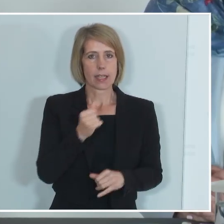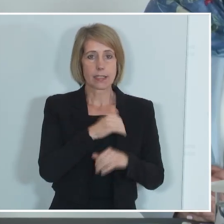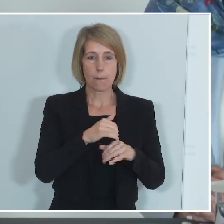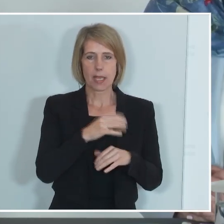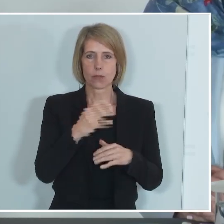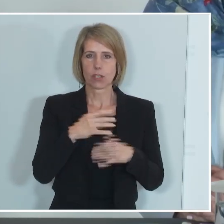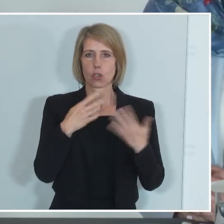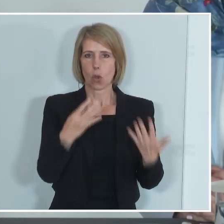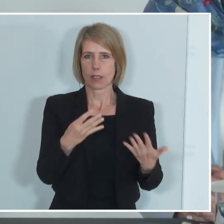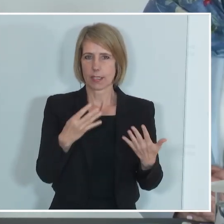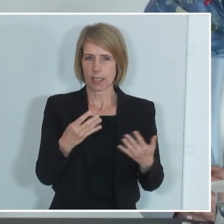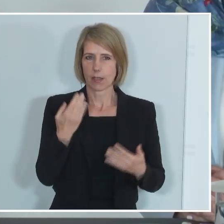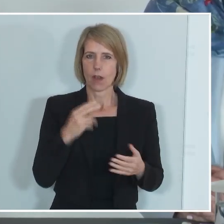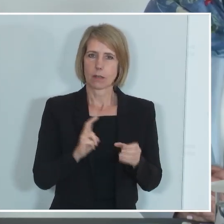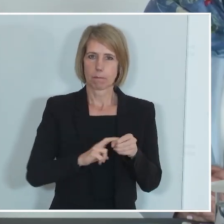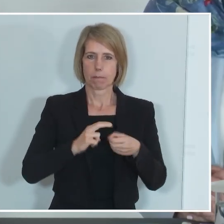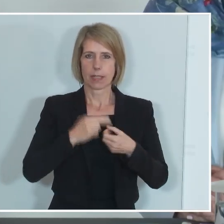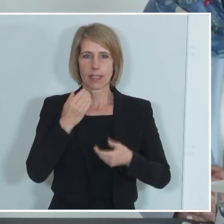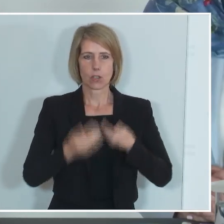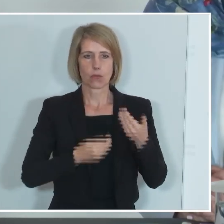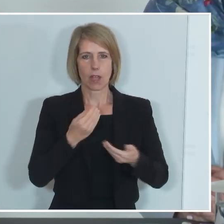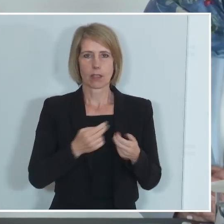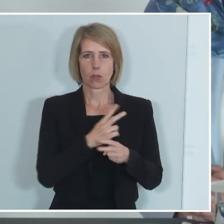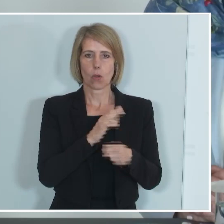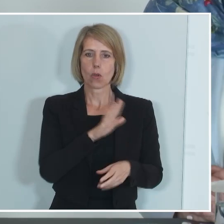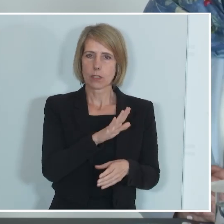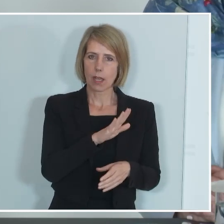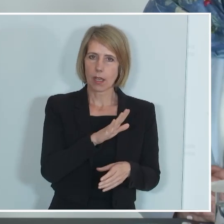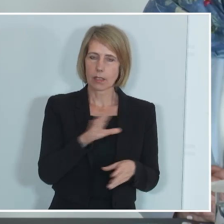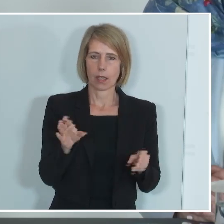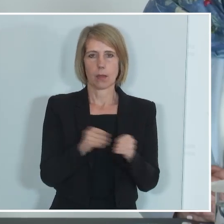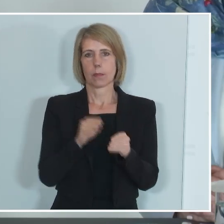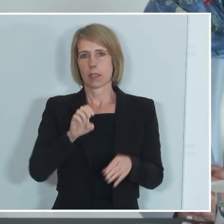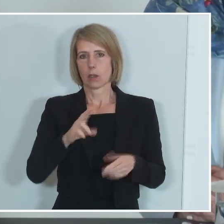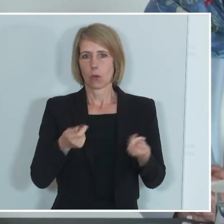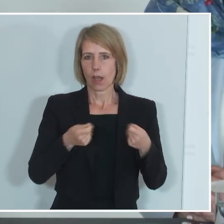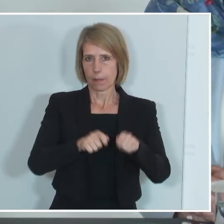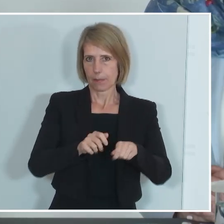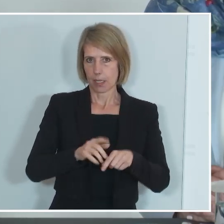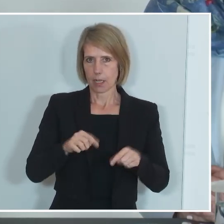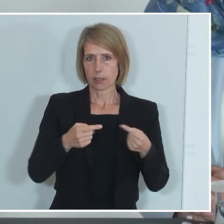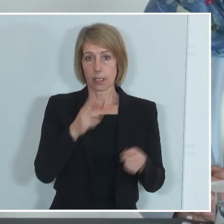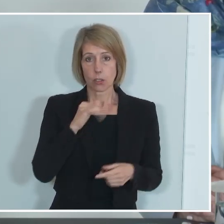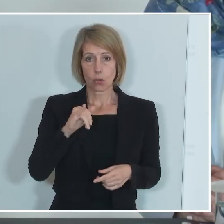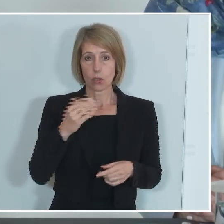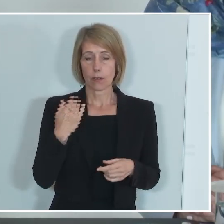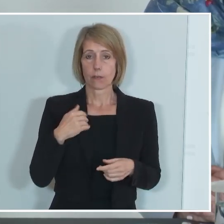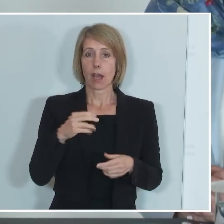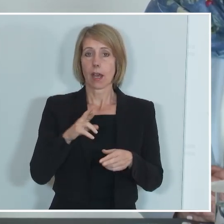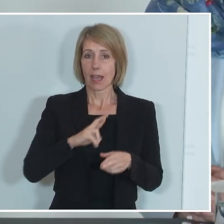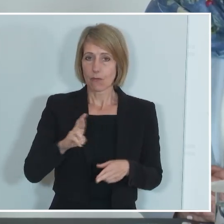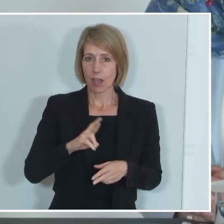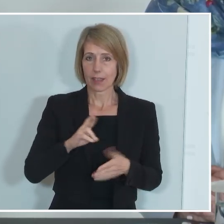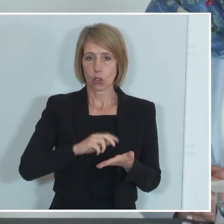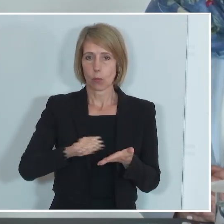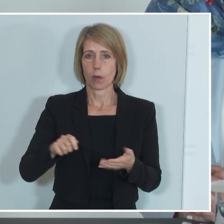1994 sind die Beitrittsverhandlungen Österreichs mit der Europäischen Union abgeschlossen worden. Dann gab es im Juni das Referendum